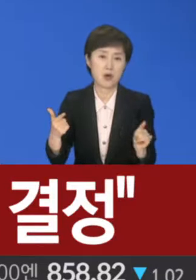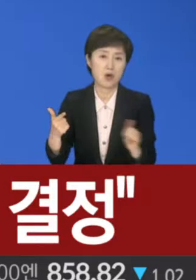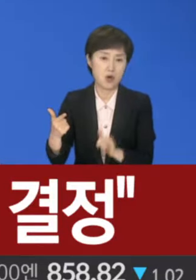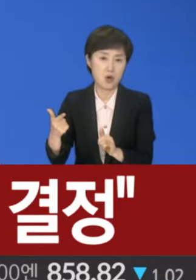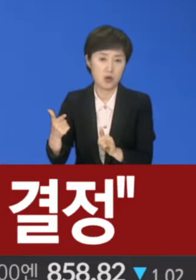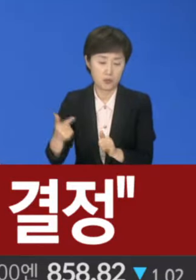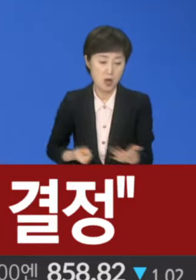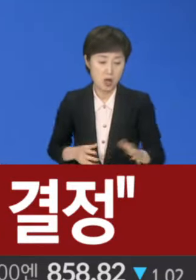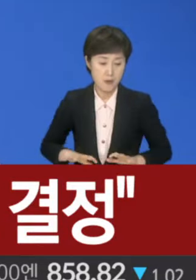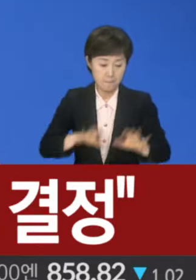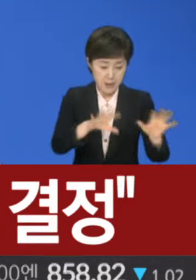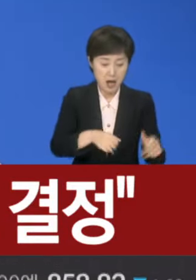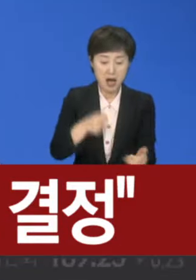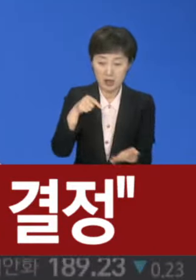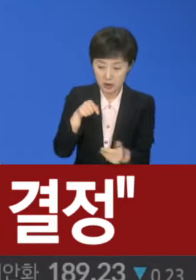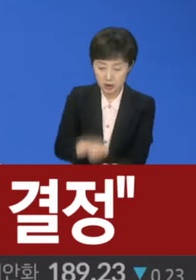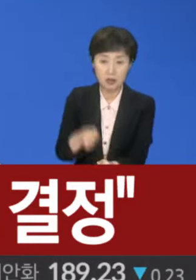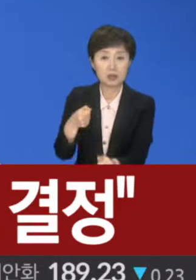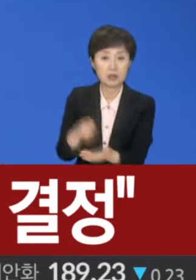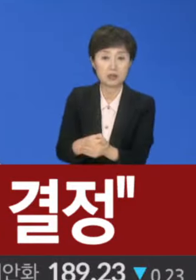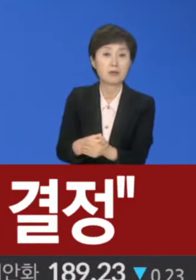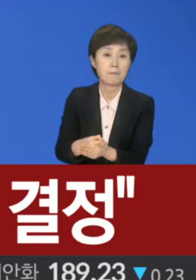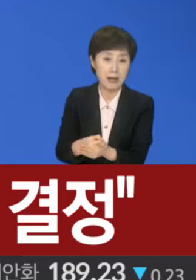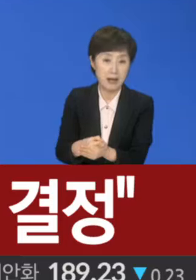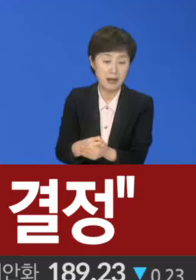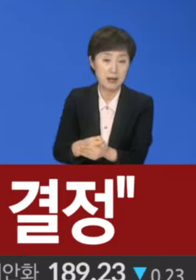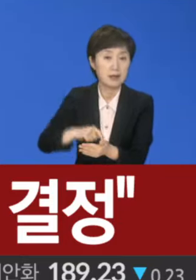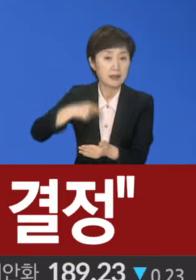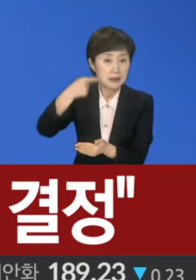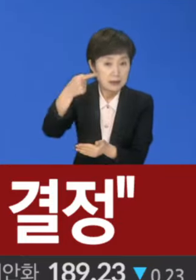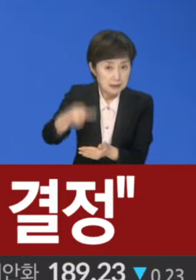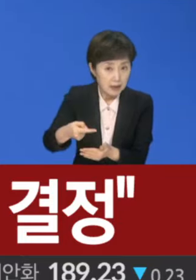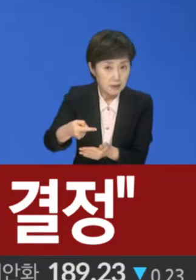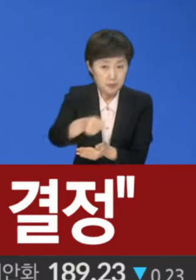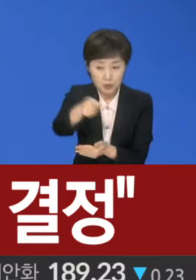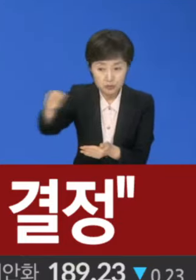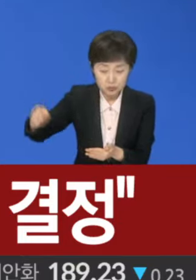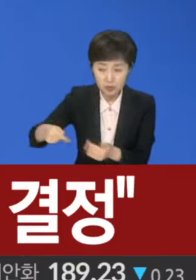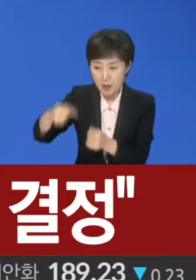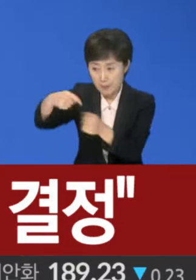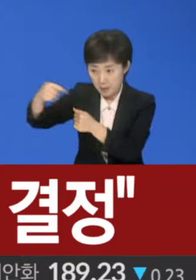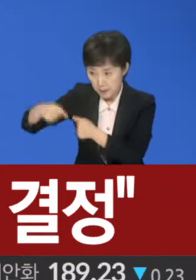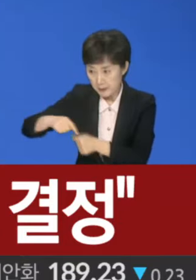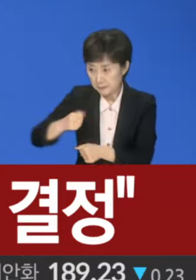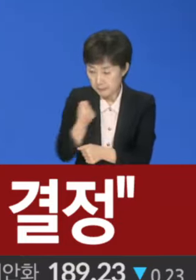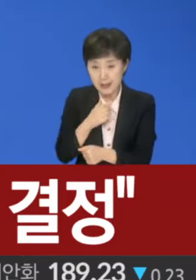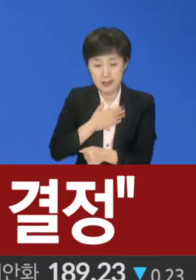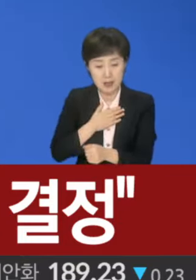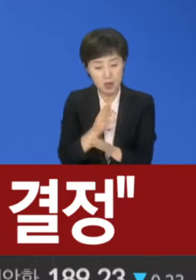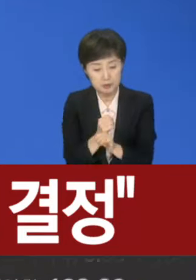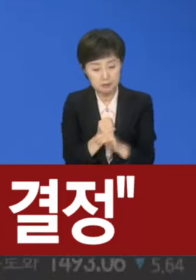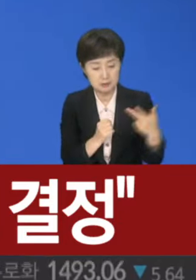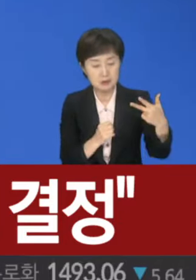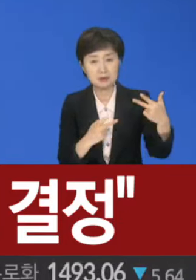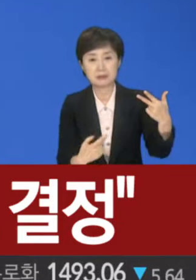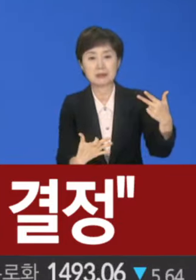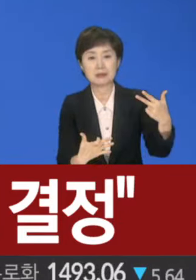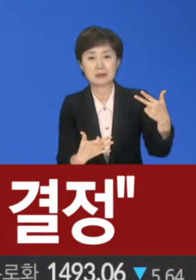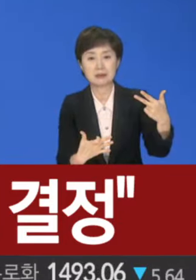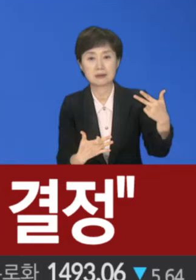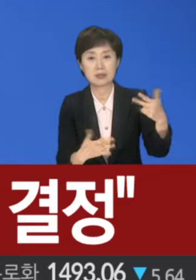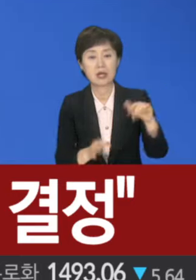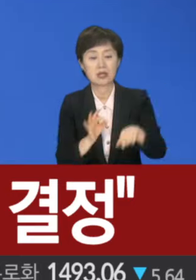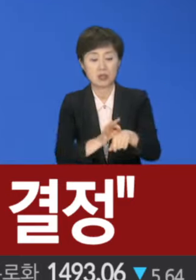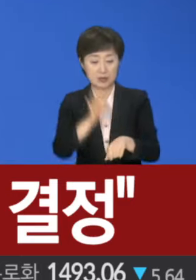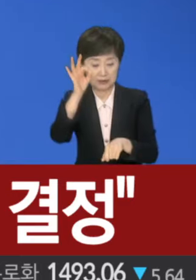병력 지원이 결정되었고 이후 하달된 합참과 이작사의 각 단편 명령에 따라 7월 17일 10시부로